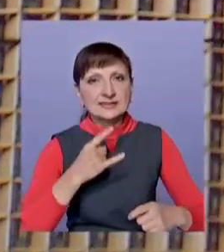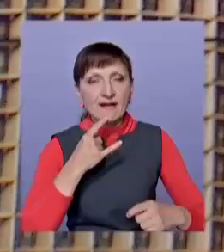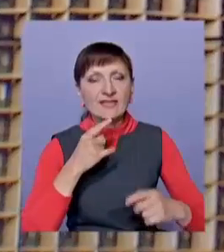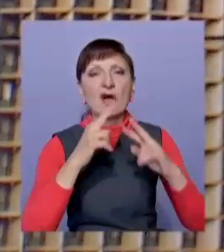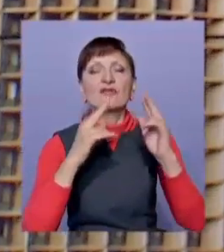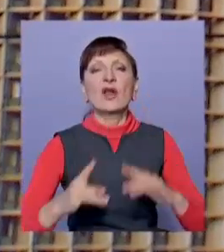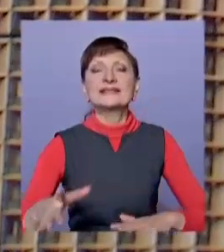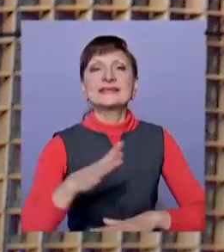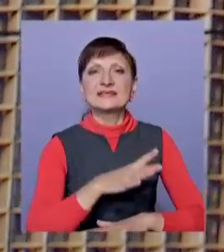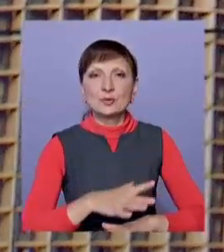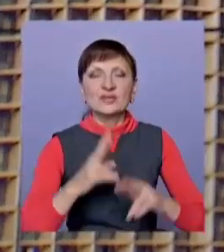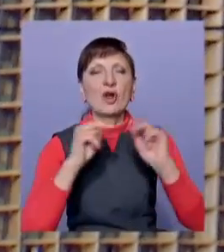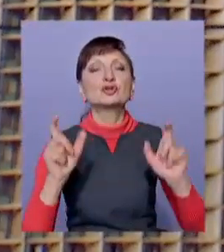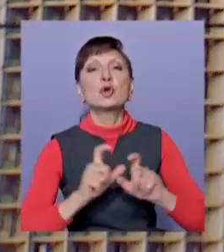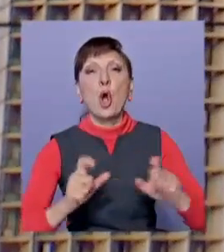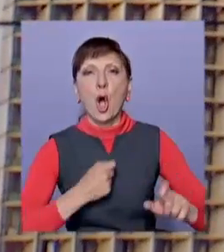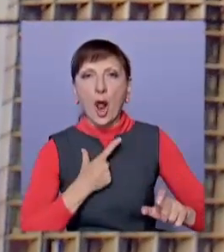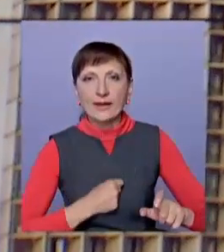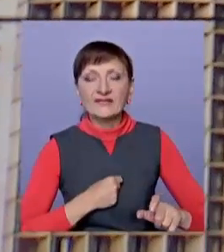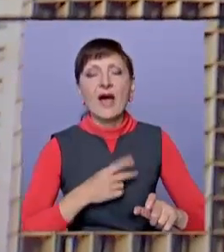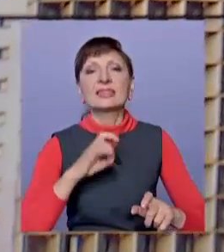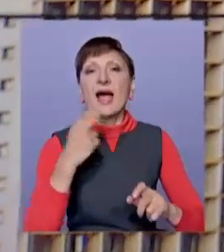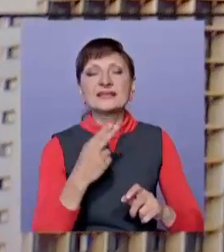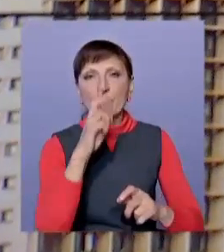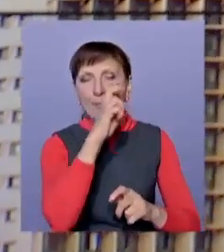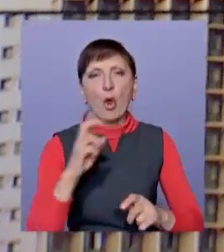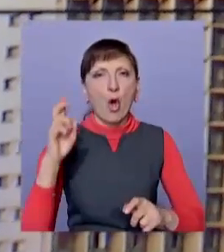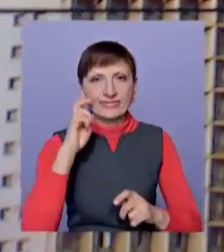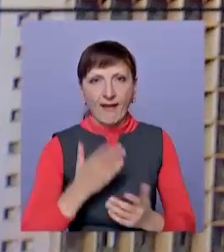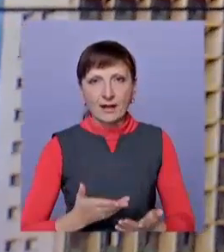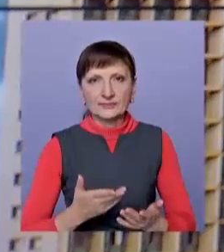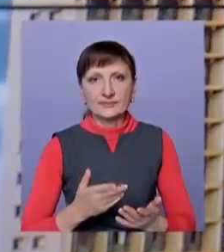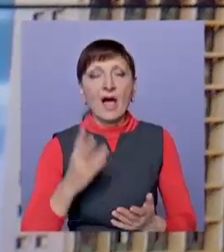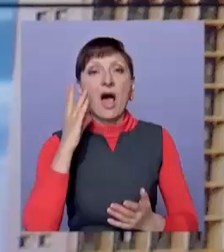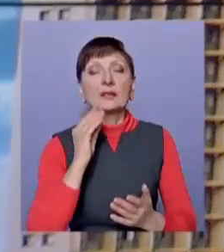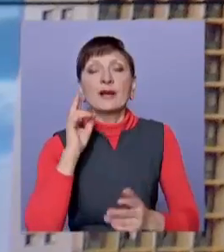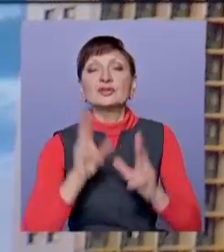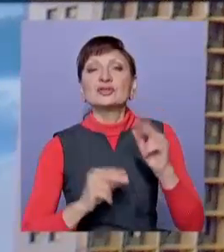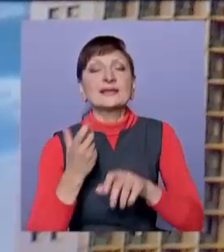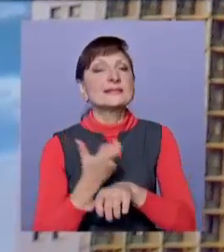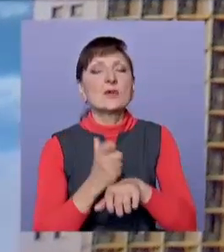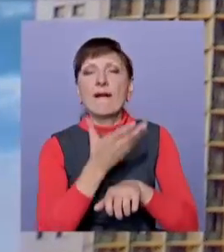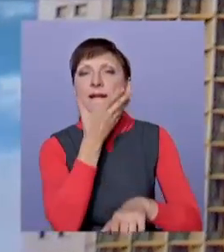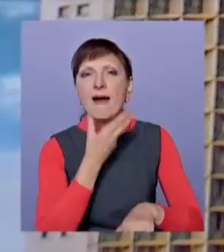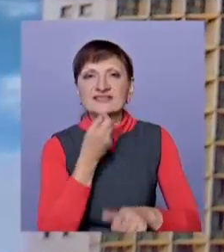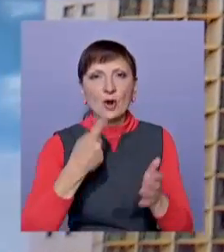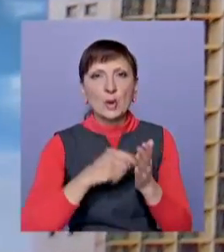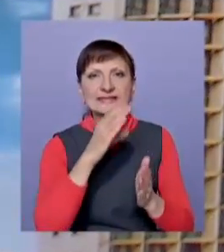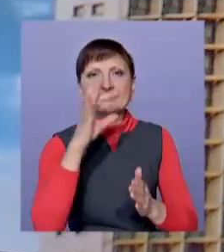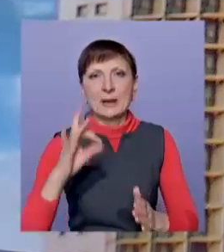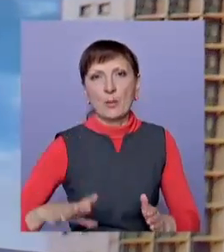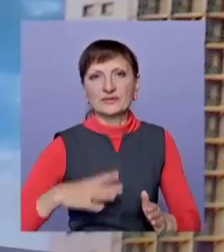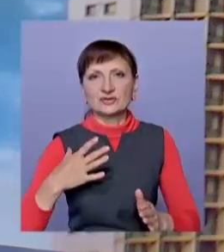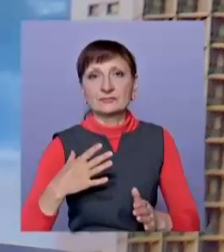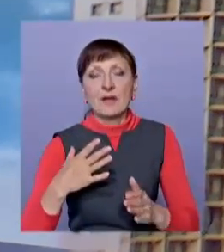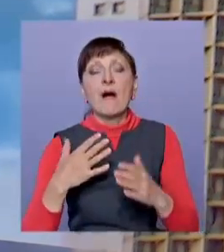дворец республики, дворец школьников, Национальная библиотека Казахстана. Алматы считался красивейшим городом Советского Союза. Как